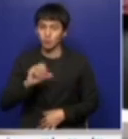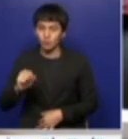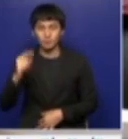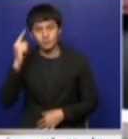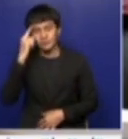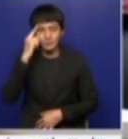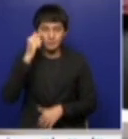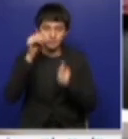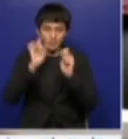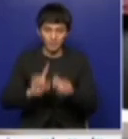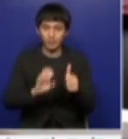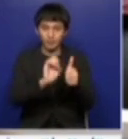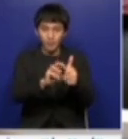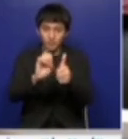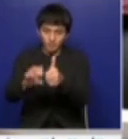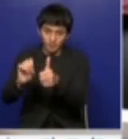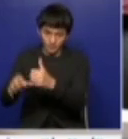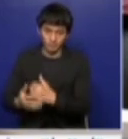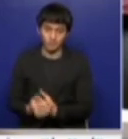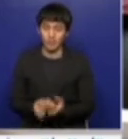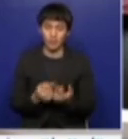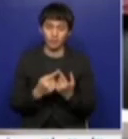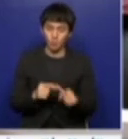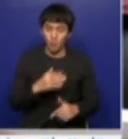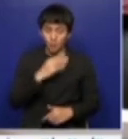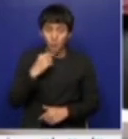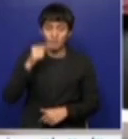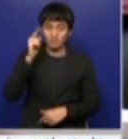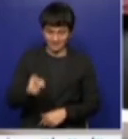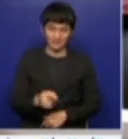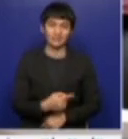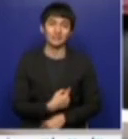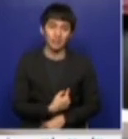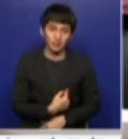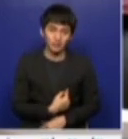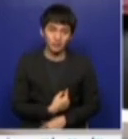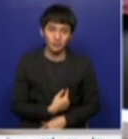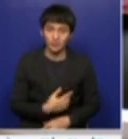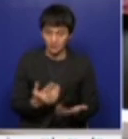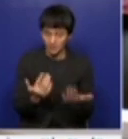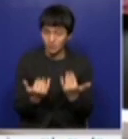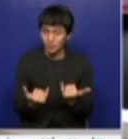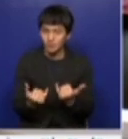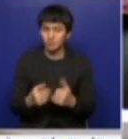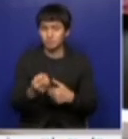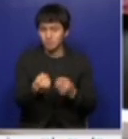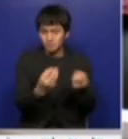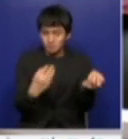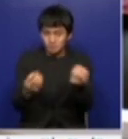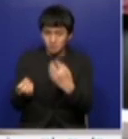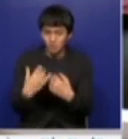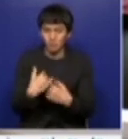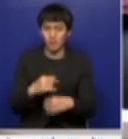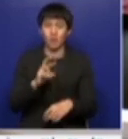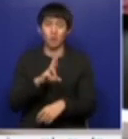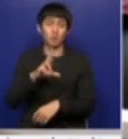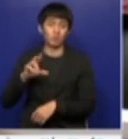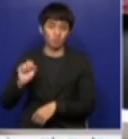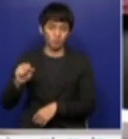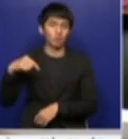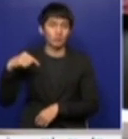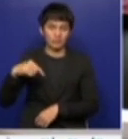ให้มีแต่ความจริงใจหลายท่านบอกว่าเวทีและสภาเนี่ย